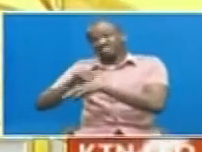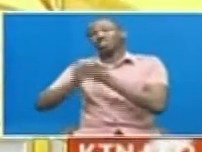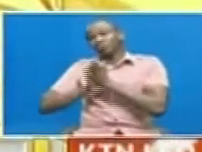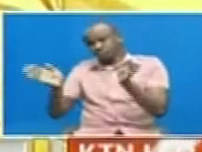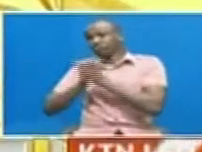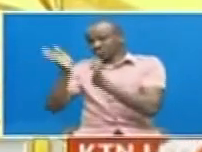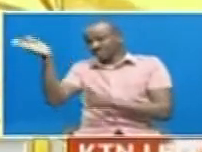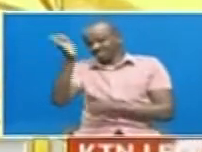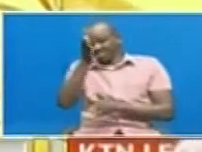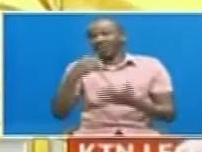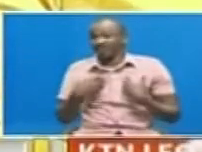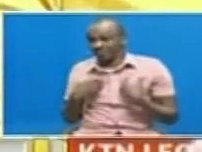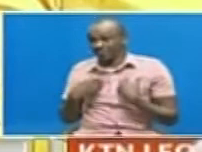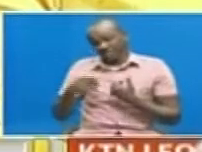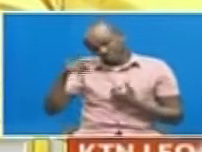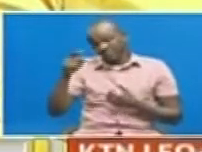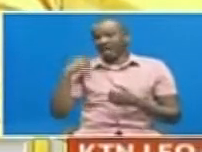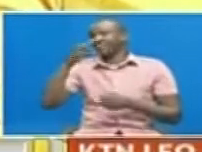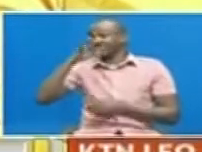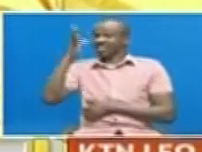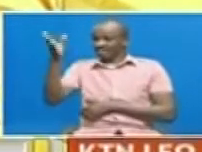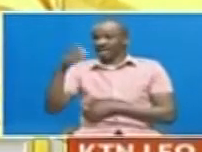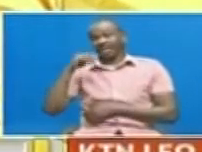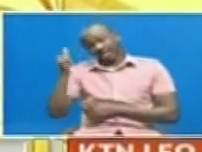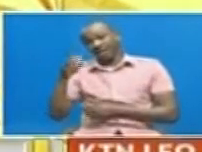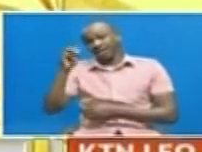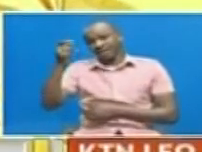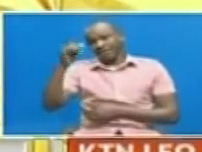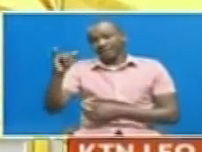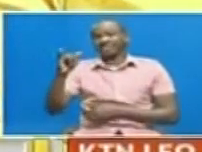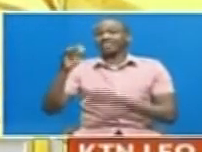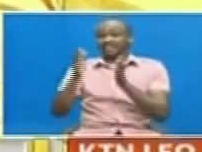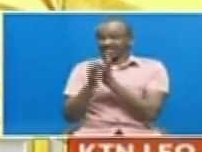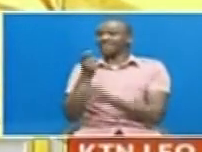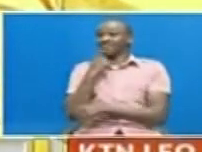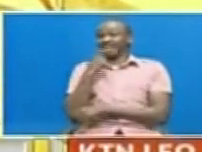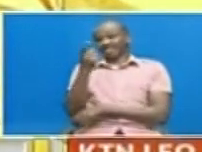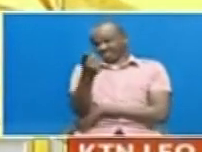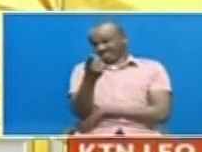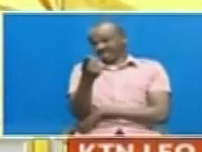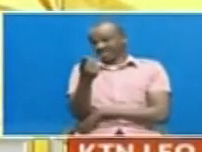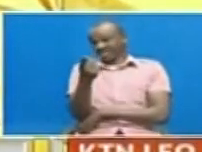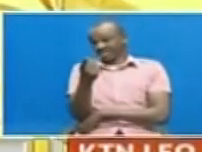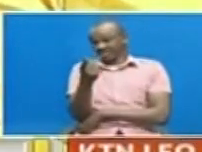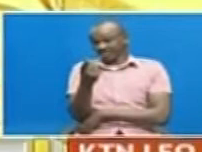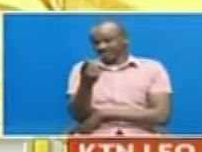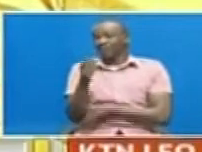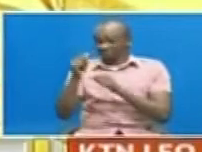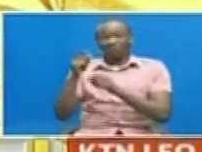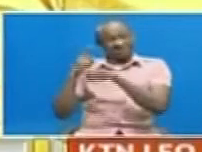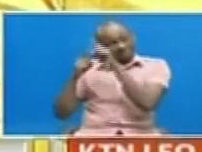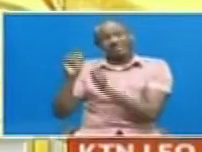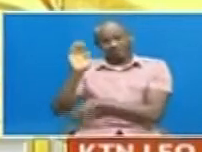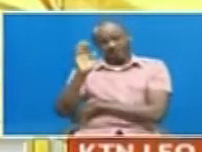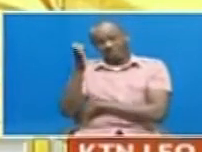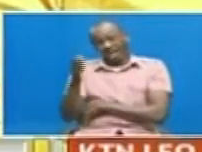Braxides Agara na Jenua Shu ambao wako kule Ufaransa, na Massimo Imo ambao wako kule Finland. Na nafikiri ile experience wamepata